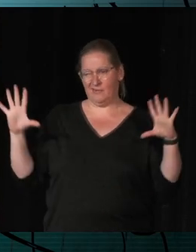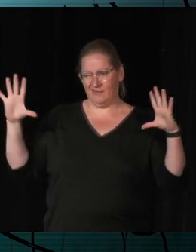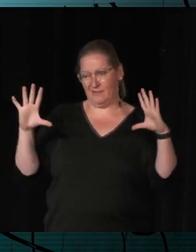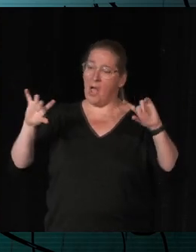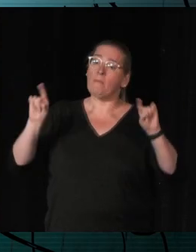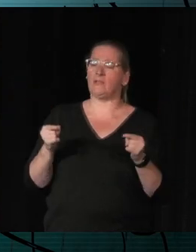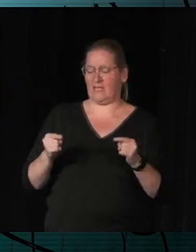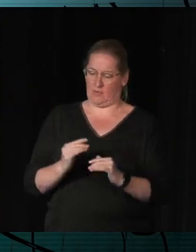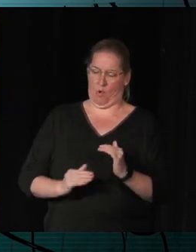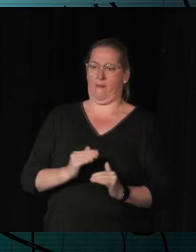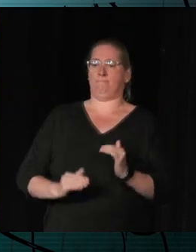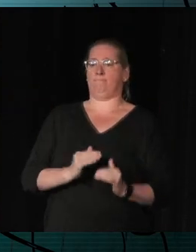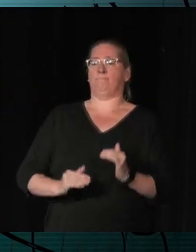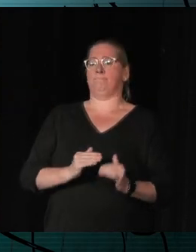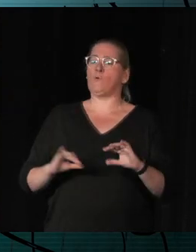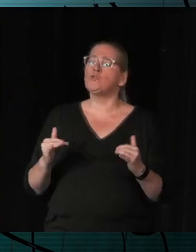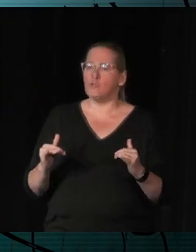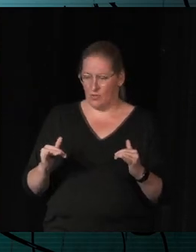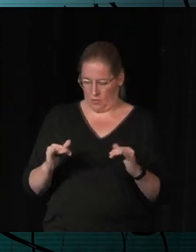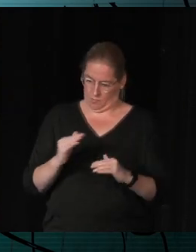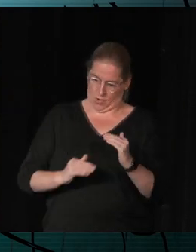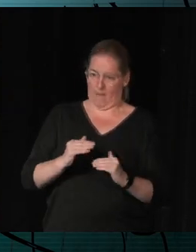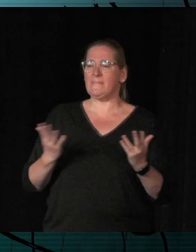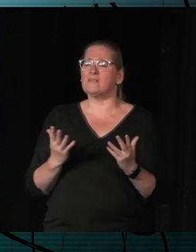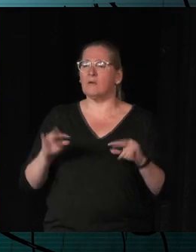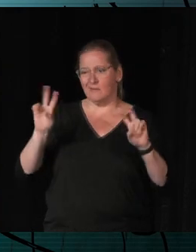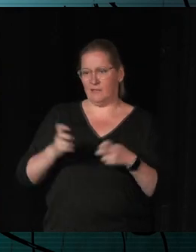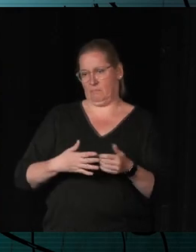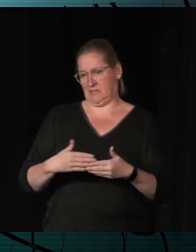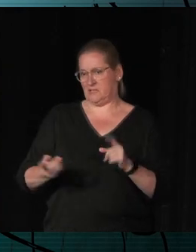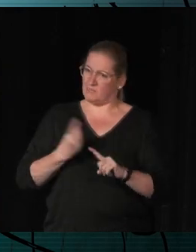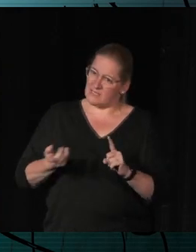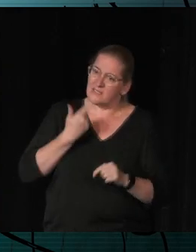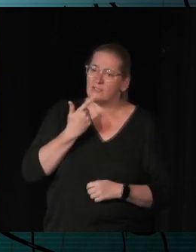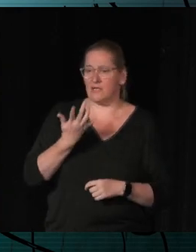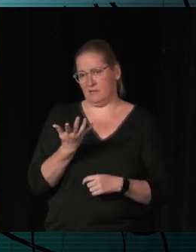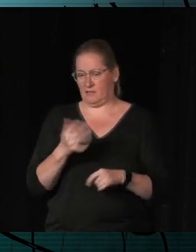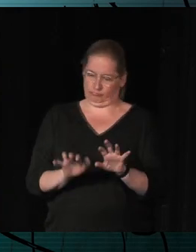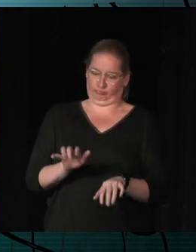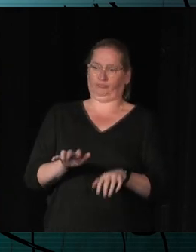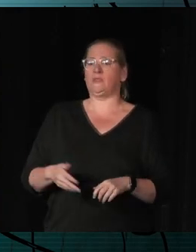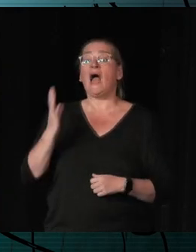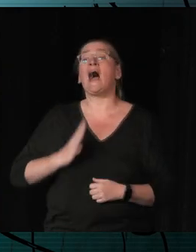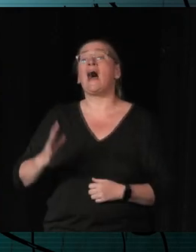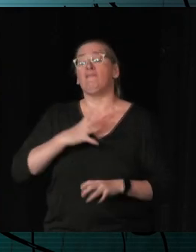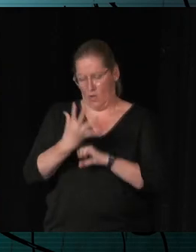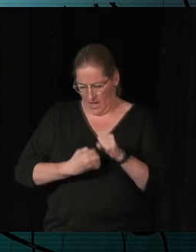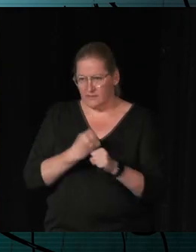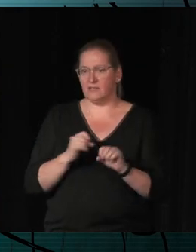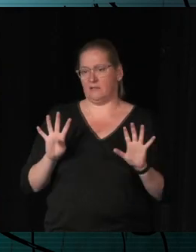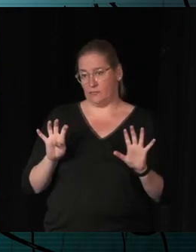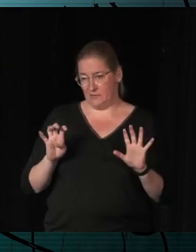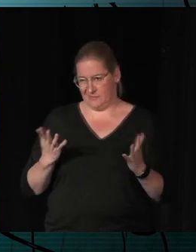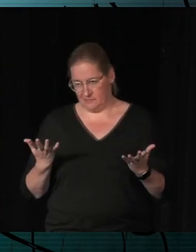terme quand on dit programmeur maintenant de jeu programmeur c'est un métier spécifique c'est celui qui va programmer programmeur de jeux des années 80 90